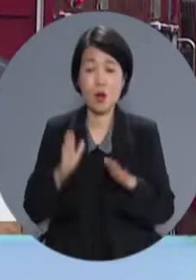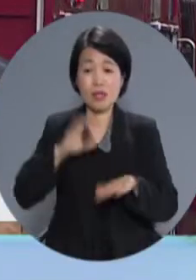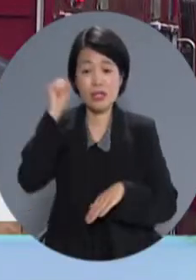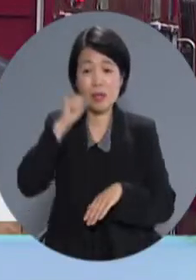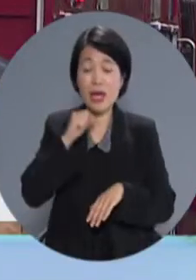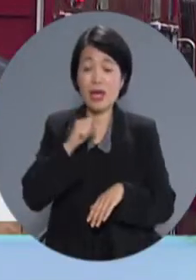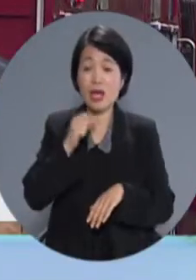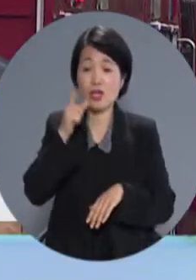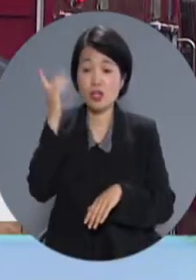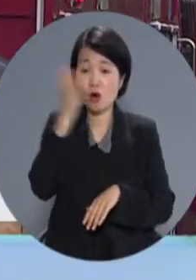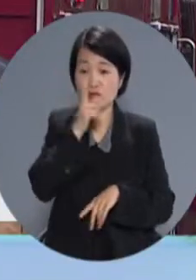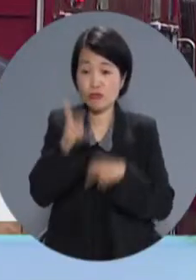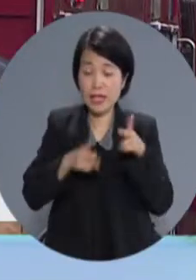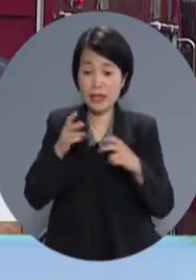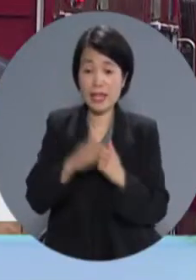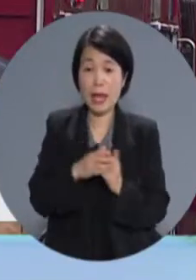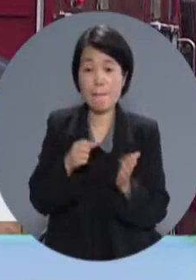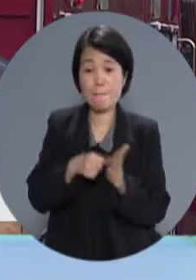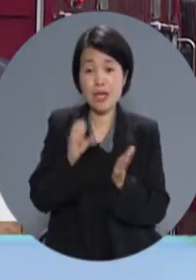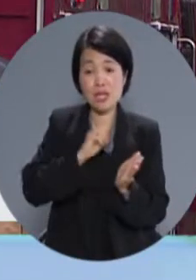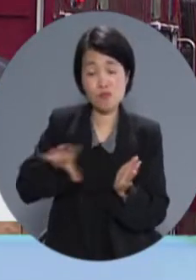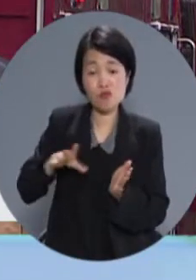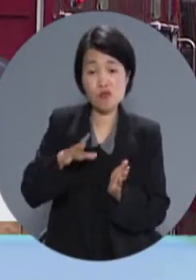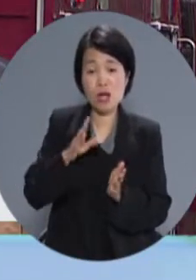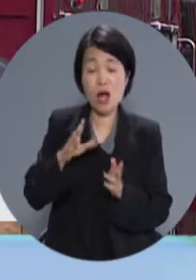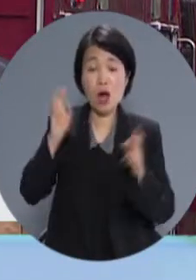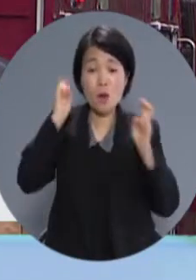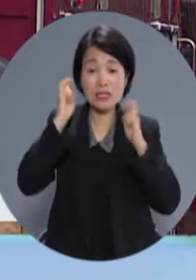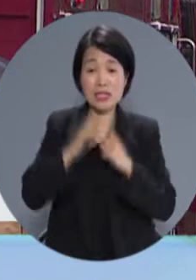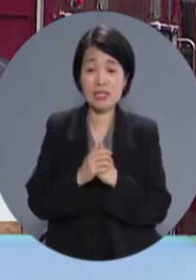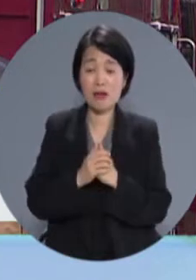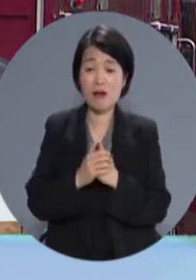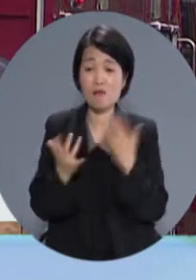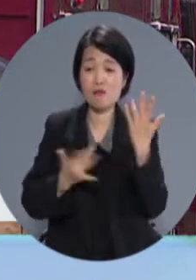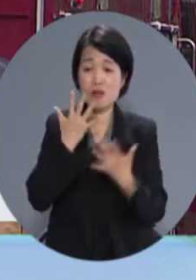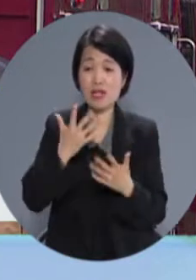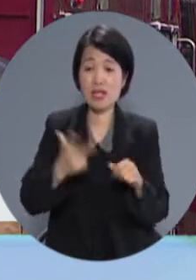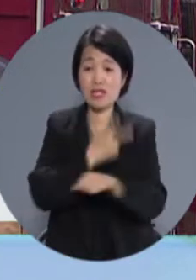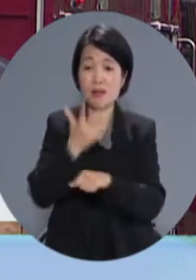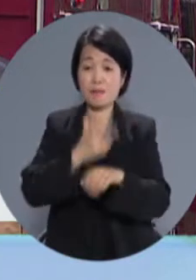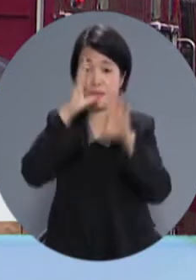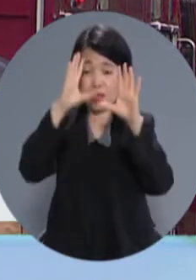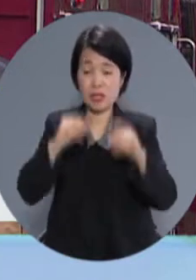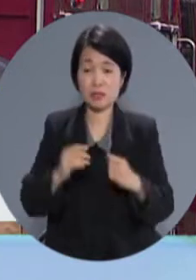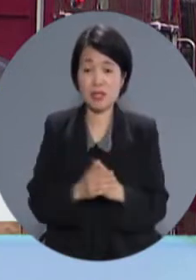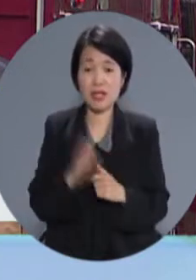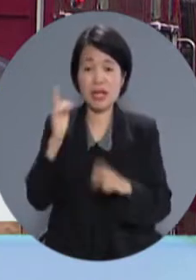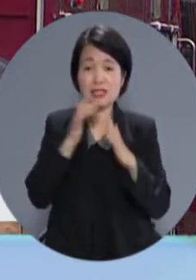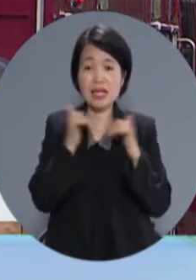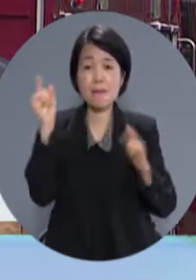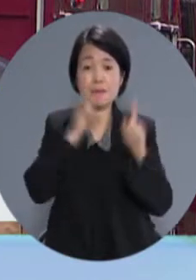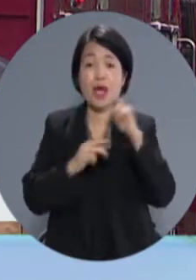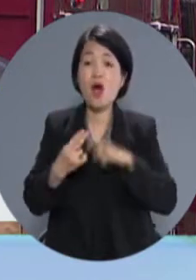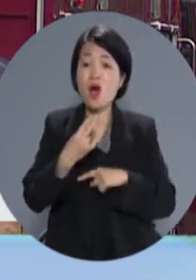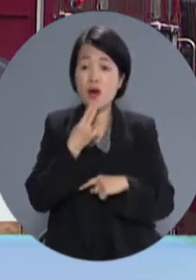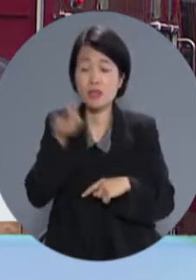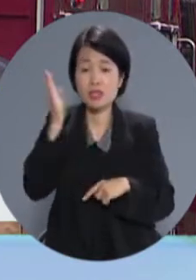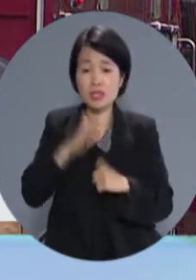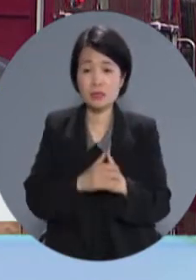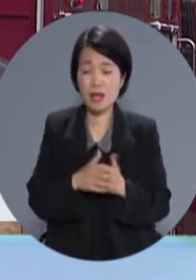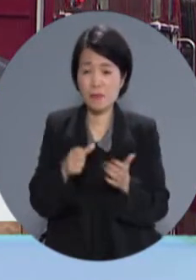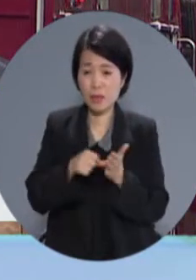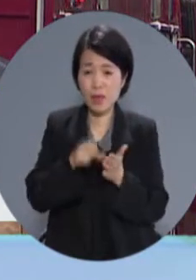오늘 새벽 여수산단의 한 폐기물 처리 업체에서 불이 나 7시간 만에 꺼졌습니다. 다행히 인명피해는 없었지만